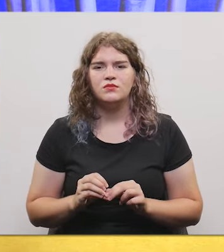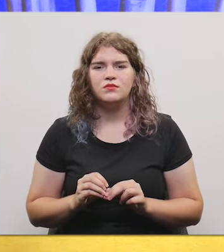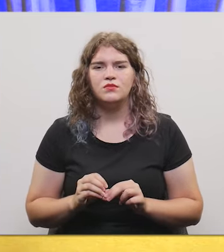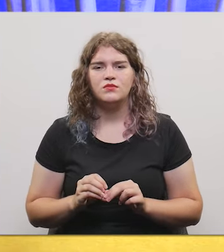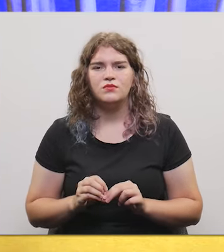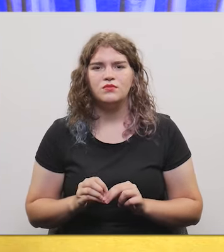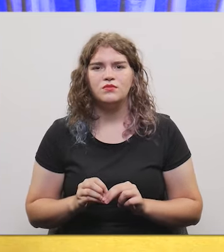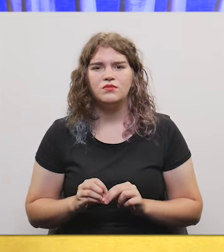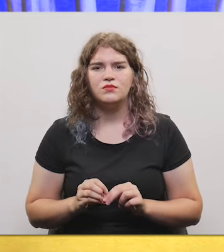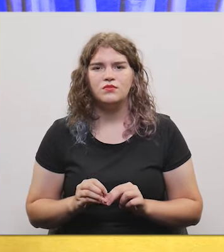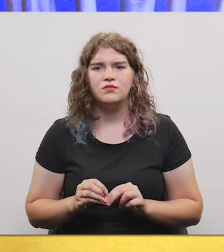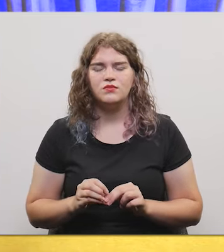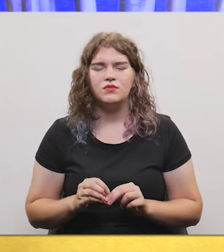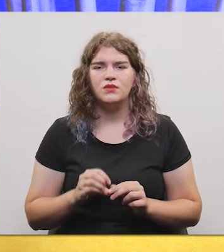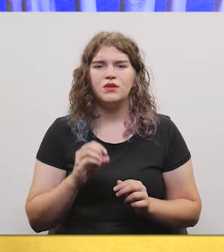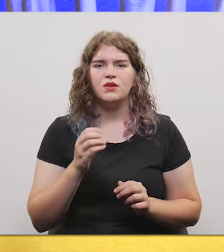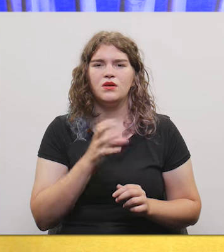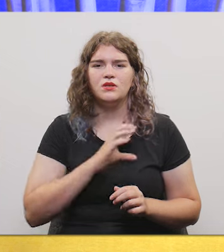frumoasă.